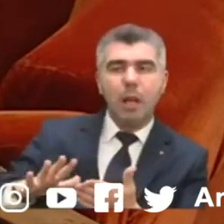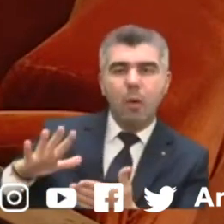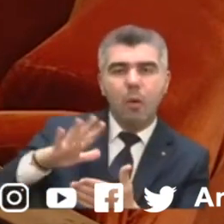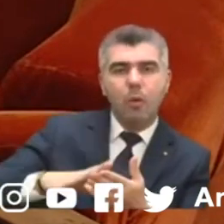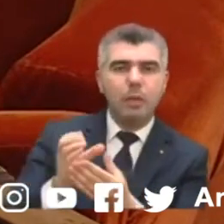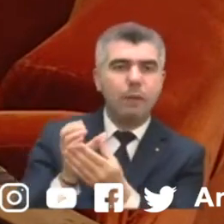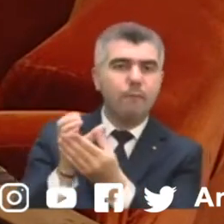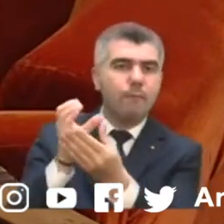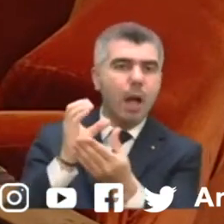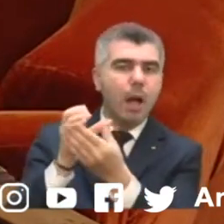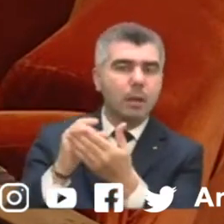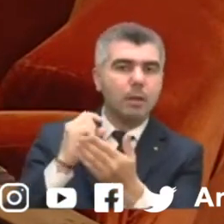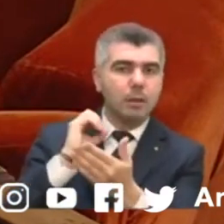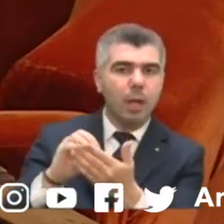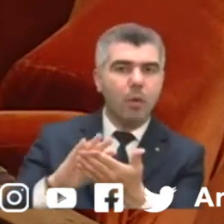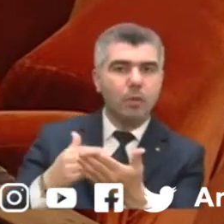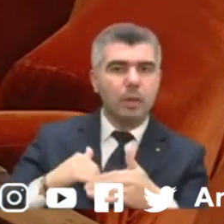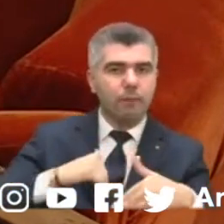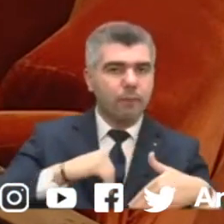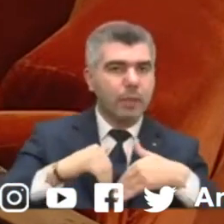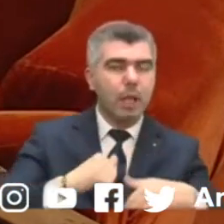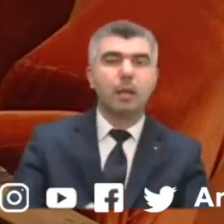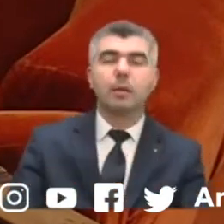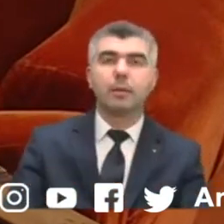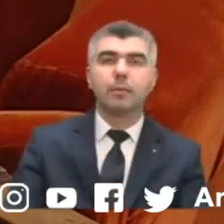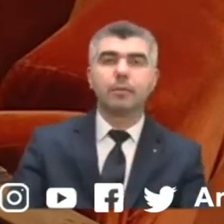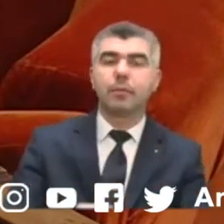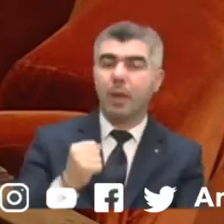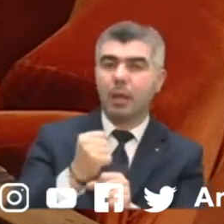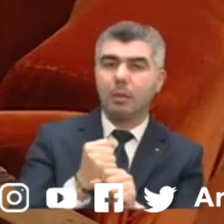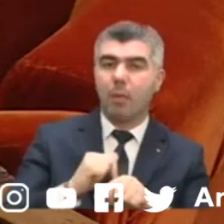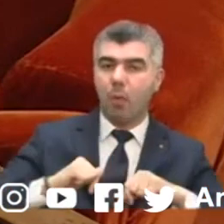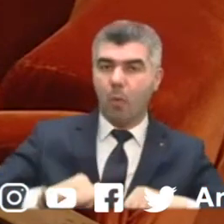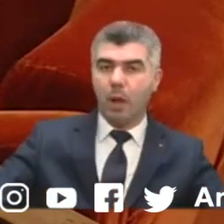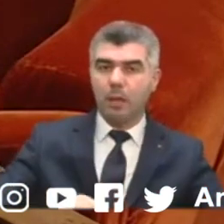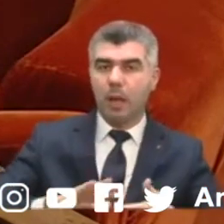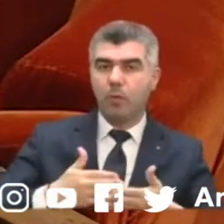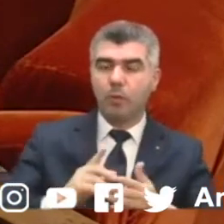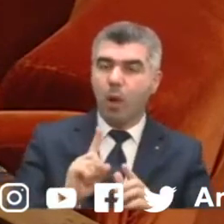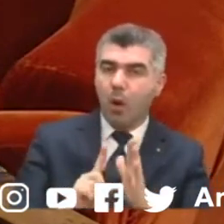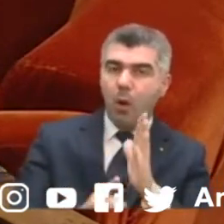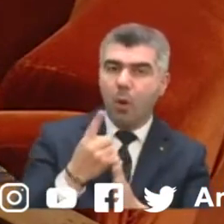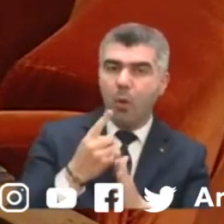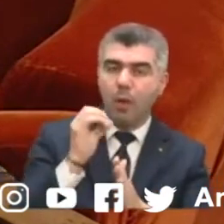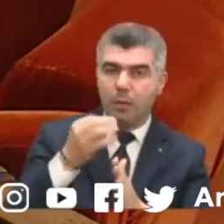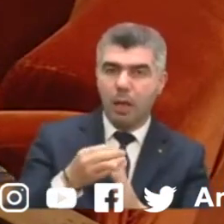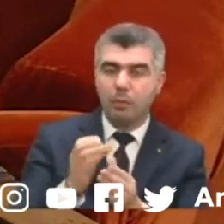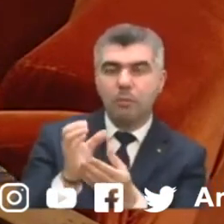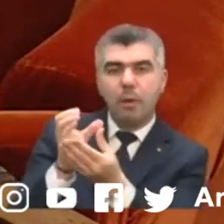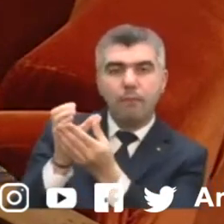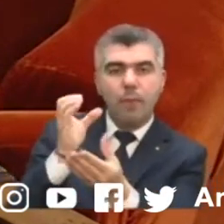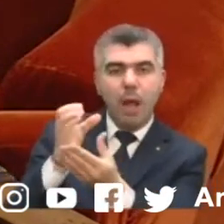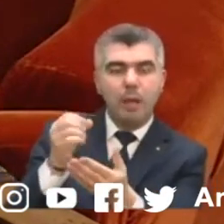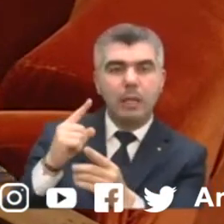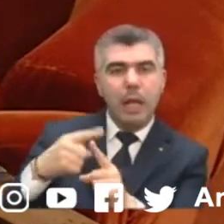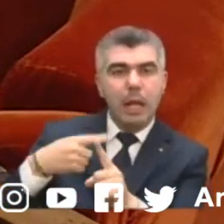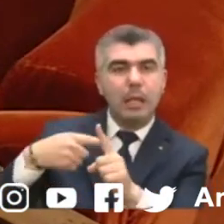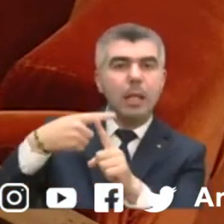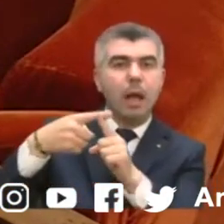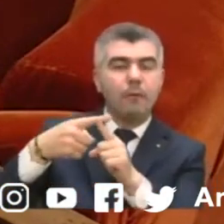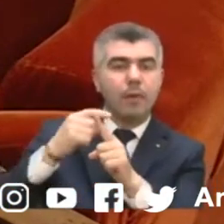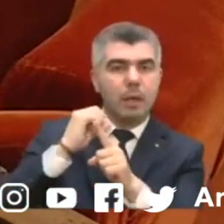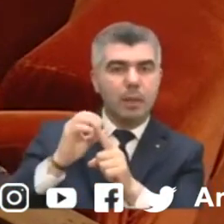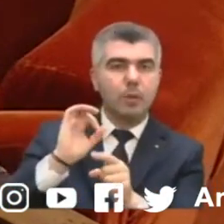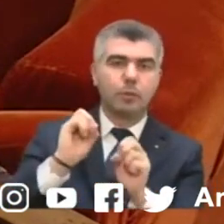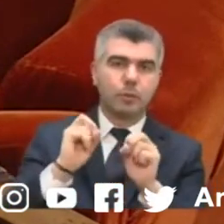الجماعي وخاصة النقل الطرقي. في هذا المجال تتعمل الوزارة في إطار مقاربة استباقية باش توفر وسائل النقل إضافية لتلبية